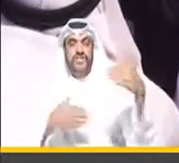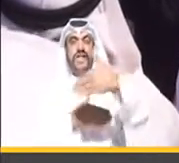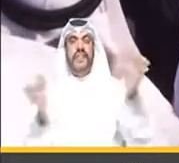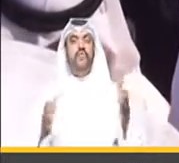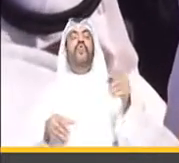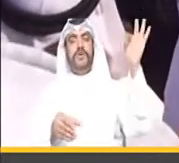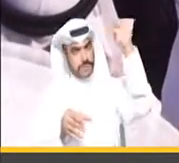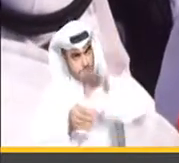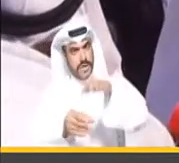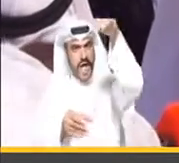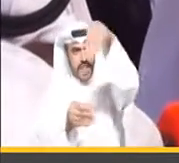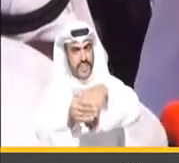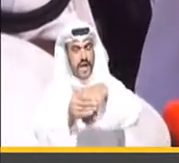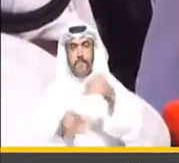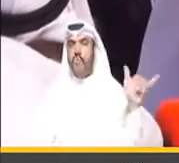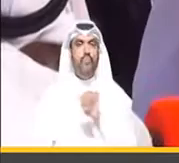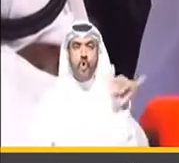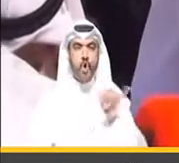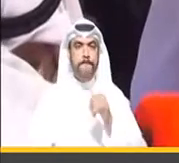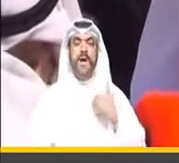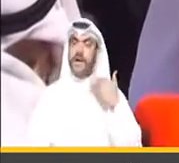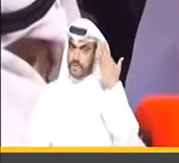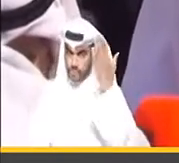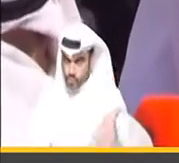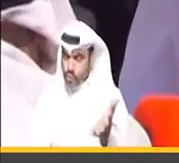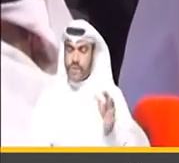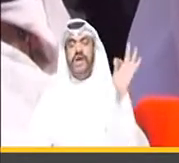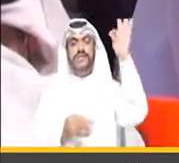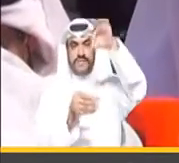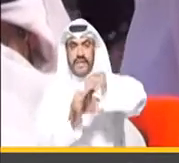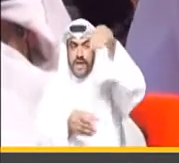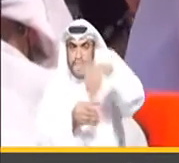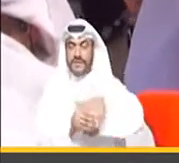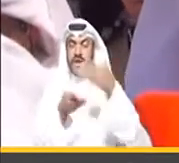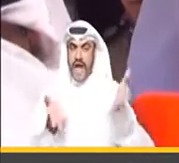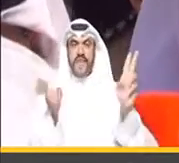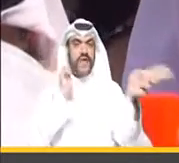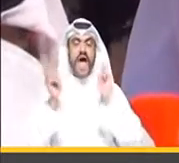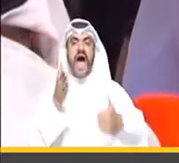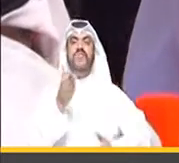وينتخب. انا يهمني التواجد، يهمني الحضور، يهمني كذا. هذه نجاح